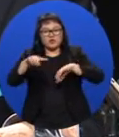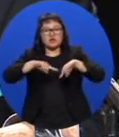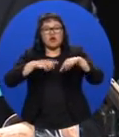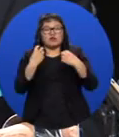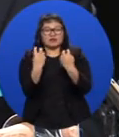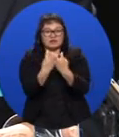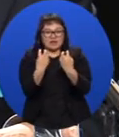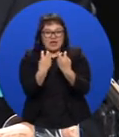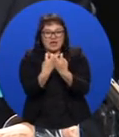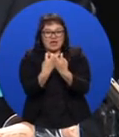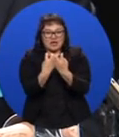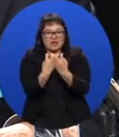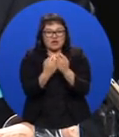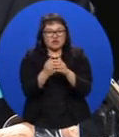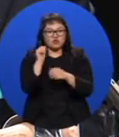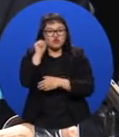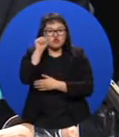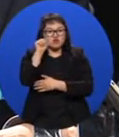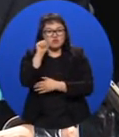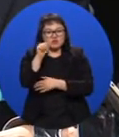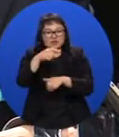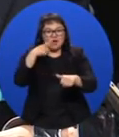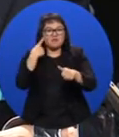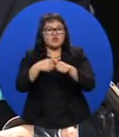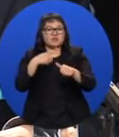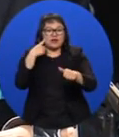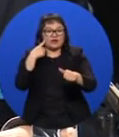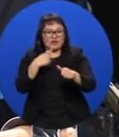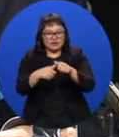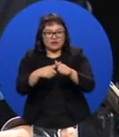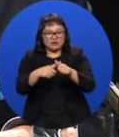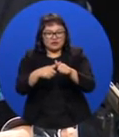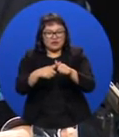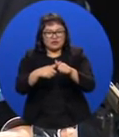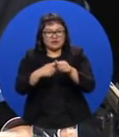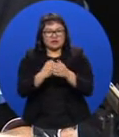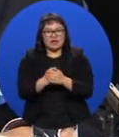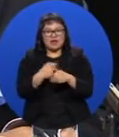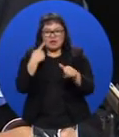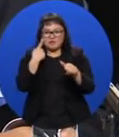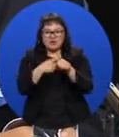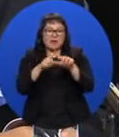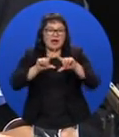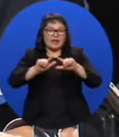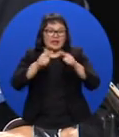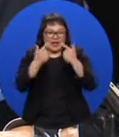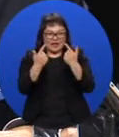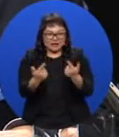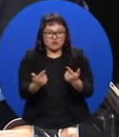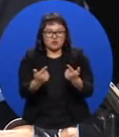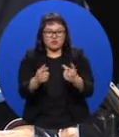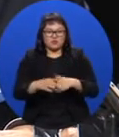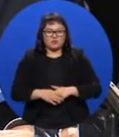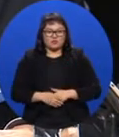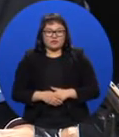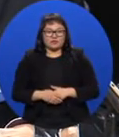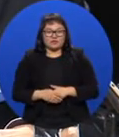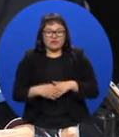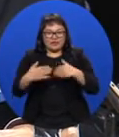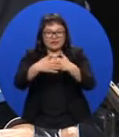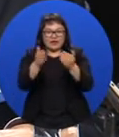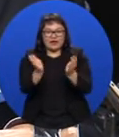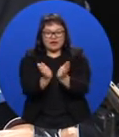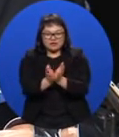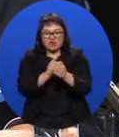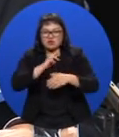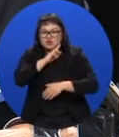선거고 후보자에 대한 어떤 비방이라든지 이런 건 하지 말라고 비방이 아니라 했는데 당에서 의혹